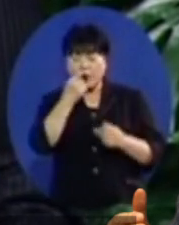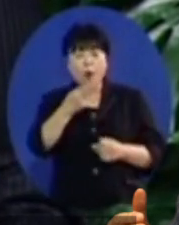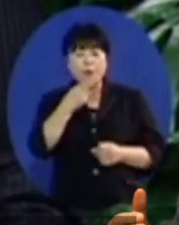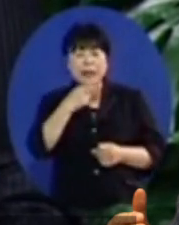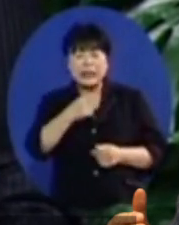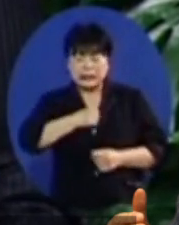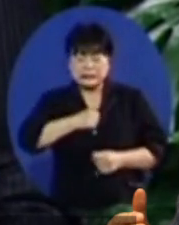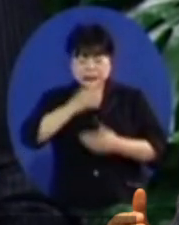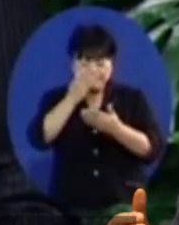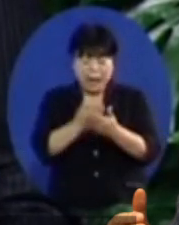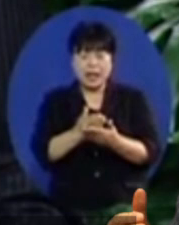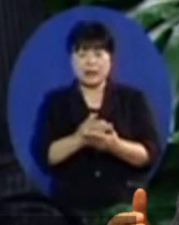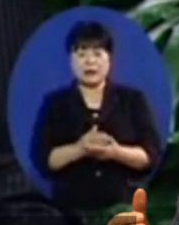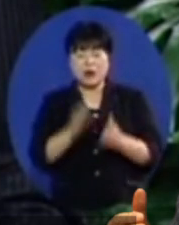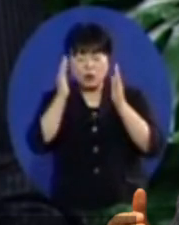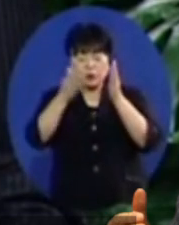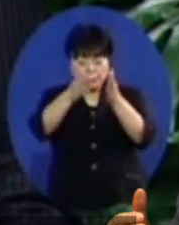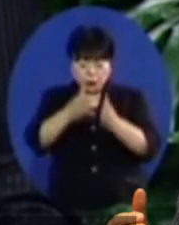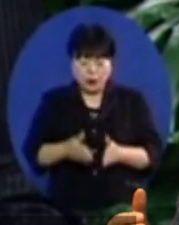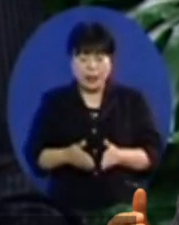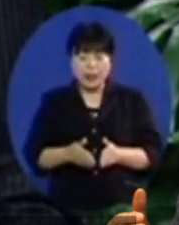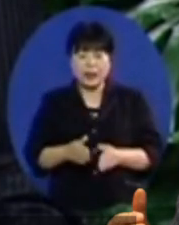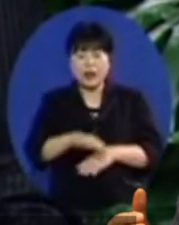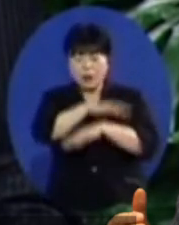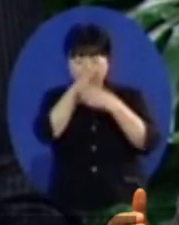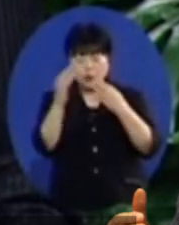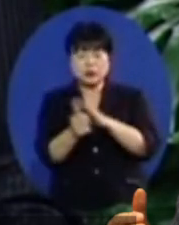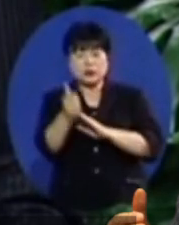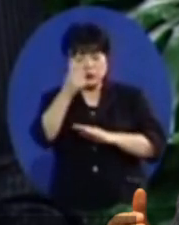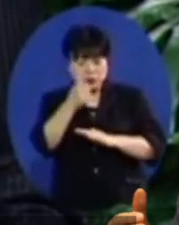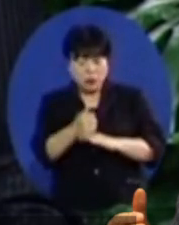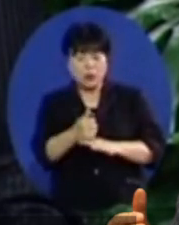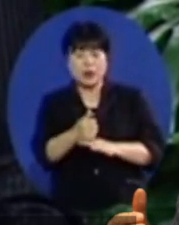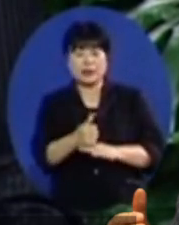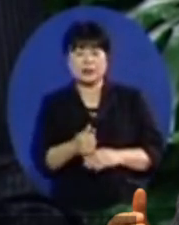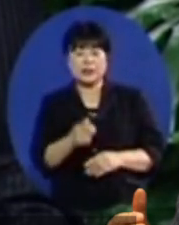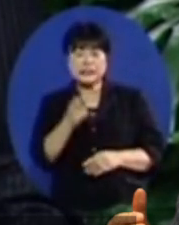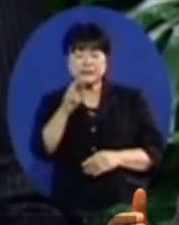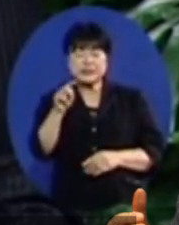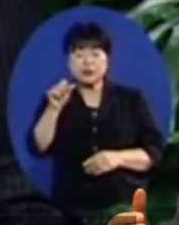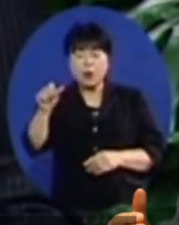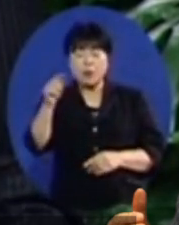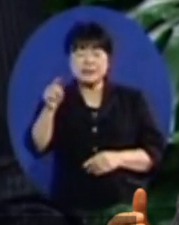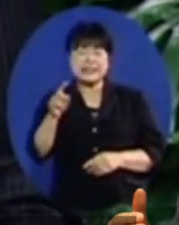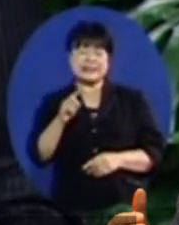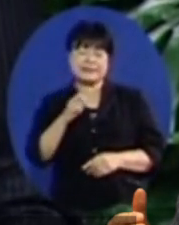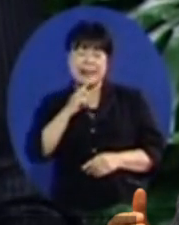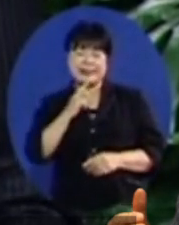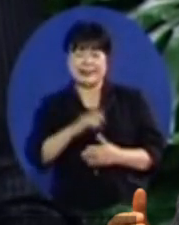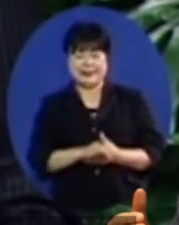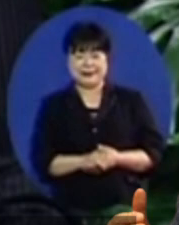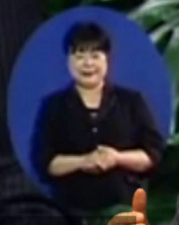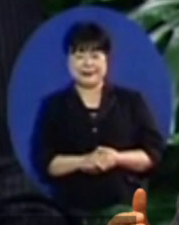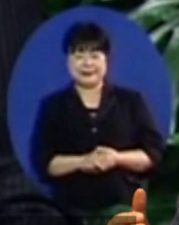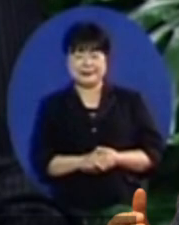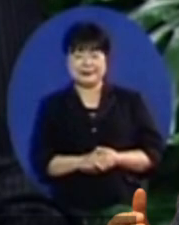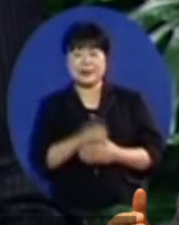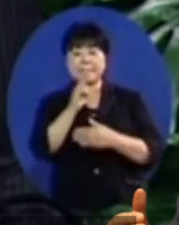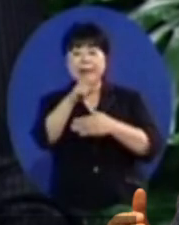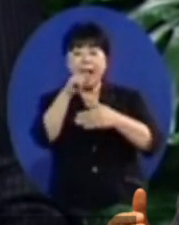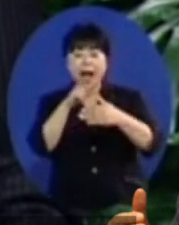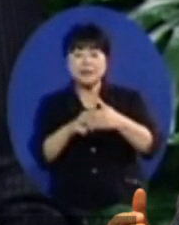것은, 공부를 통해서 인생에 성공하는 확률은 12.5%밖에 안 됩니다.